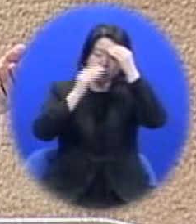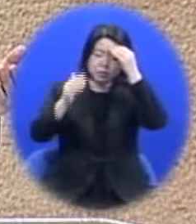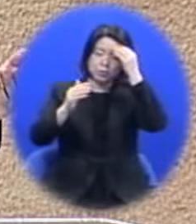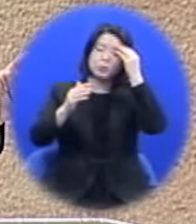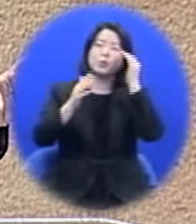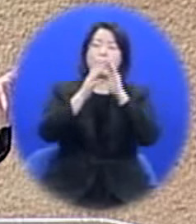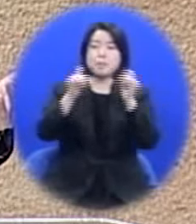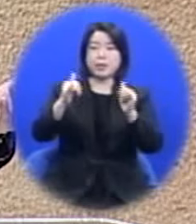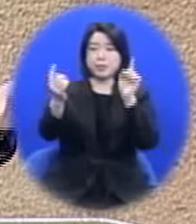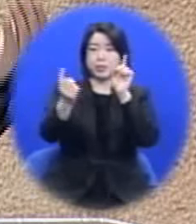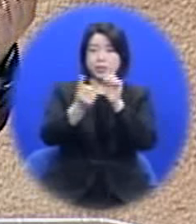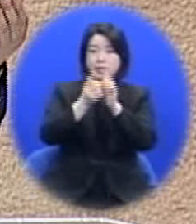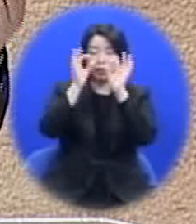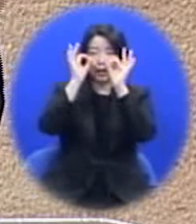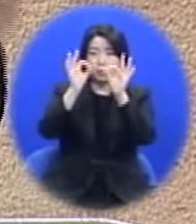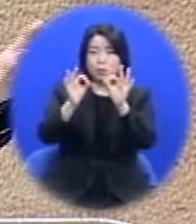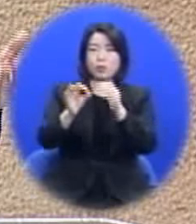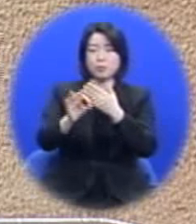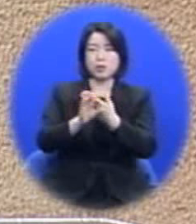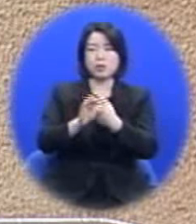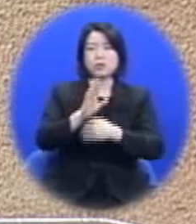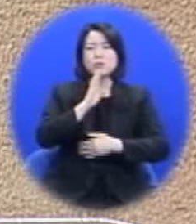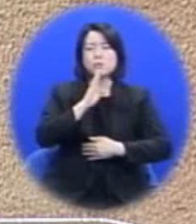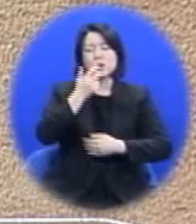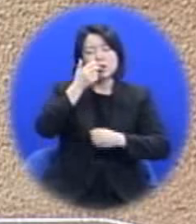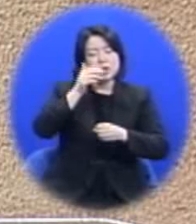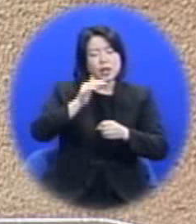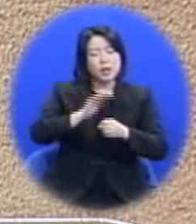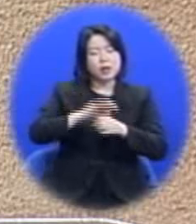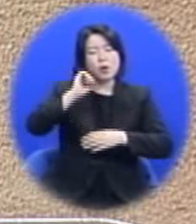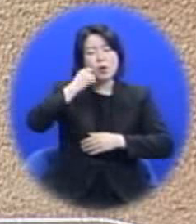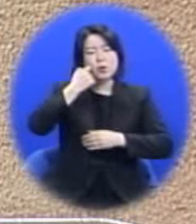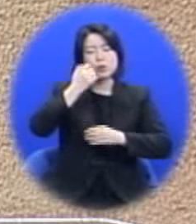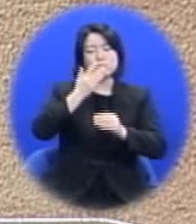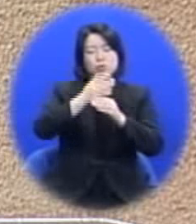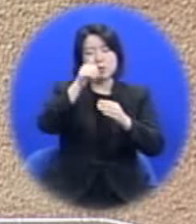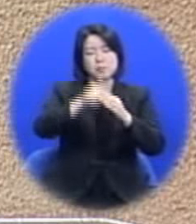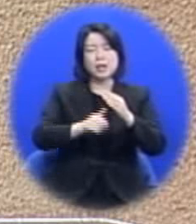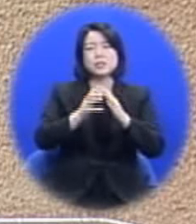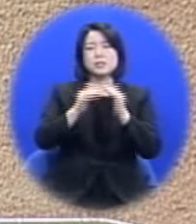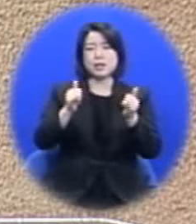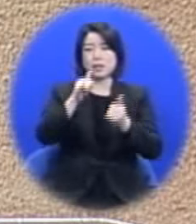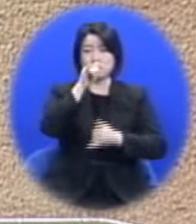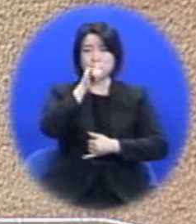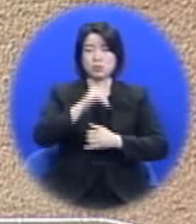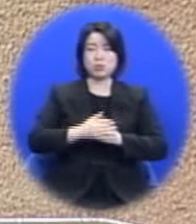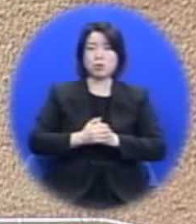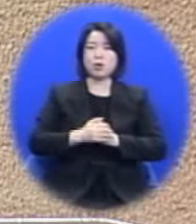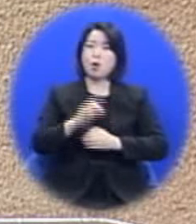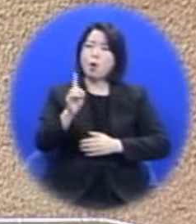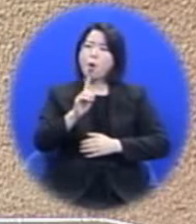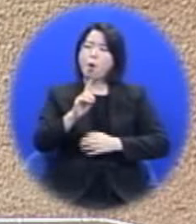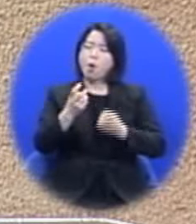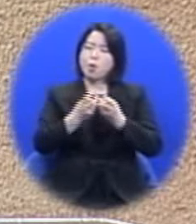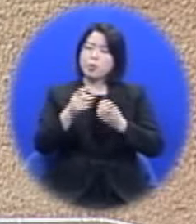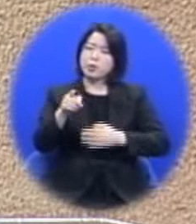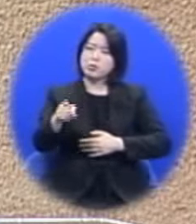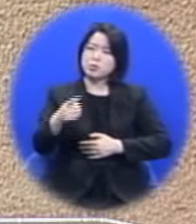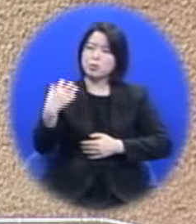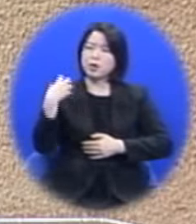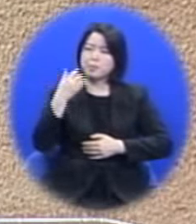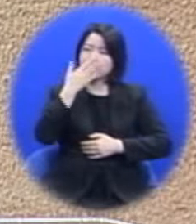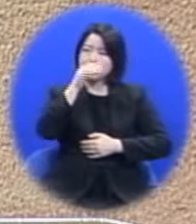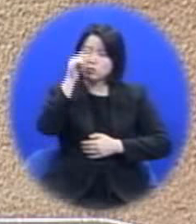만나 보면요. 정말 기가 막힌 어려움 중에 빠진 분들이 있으세요. 어떻게 저걸 감당할 수